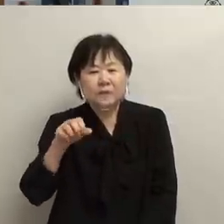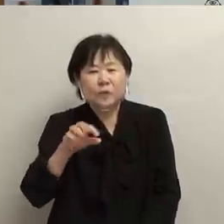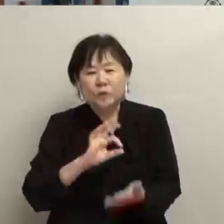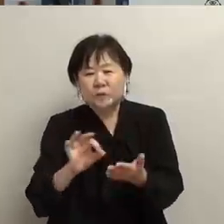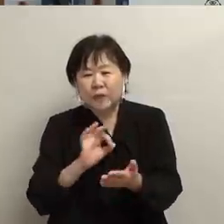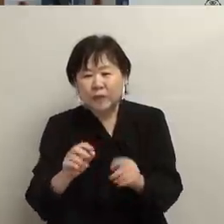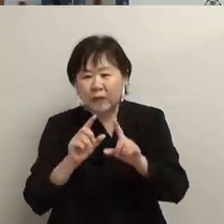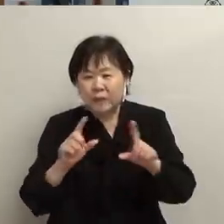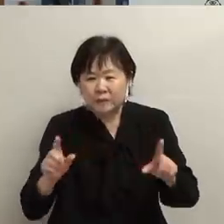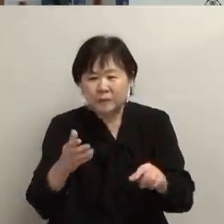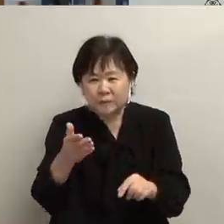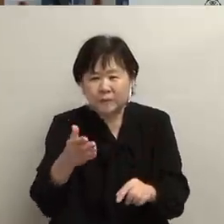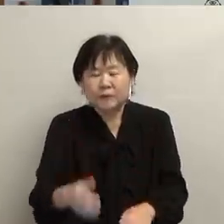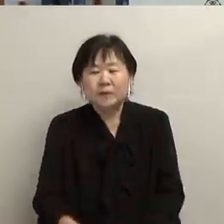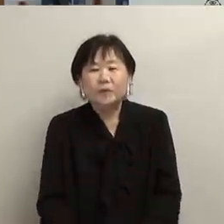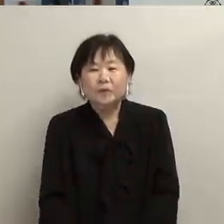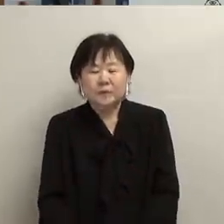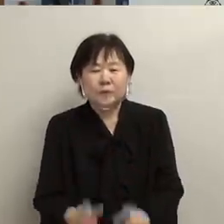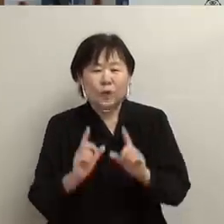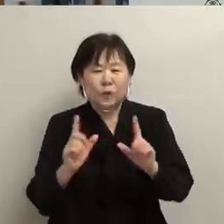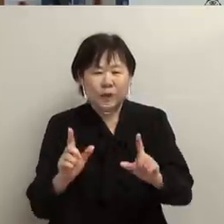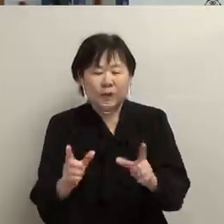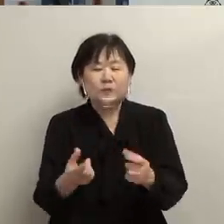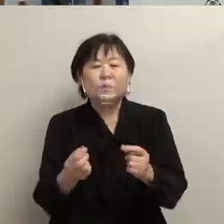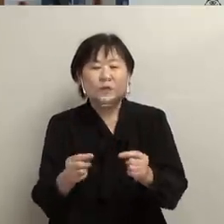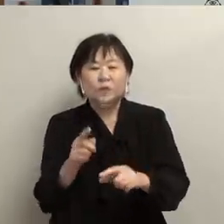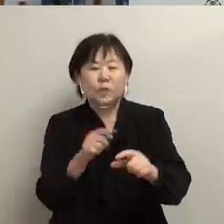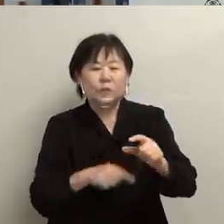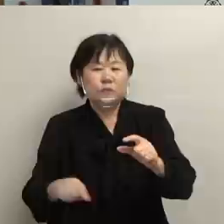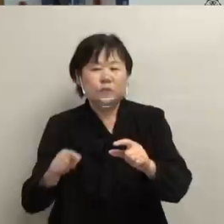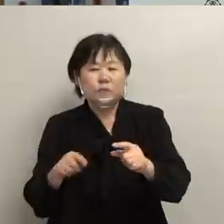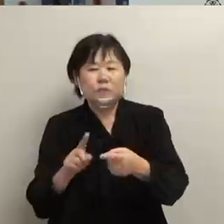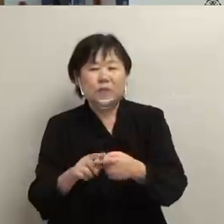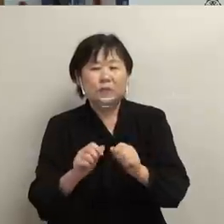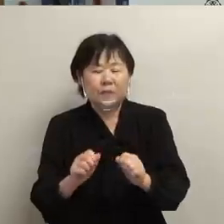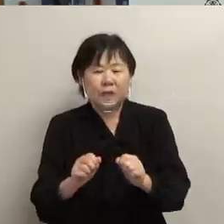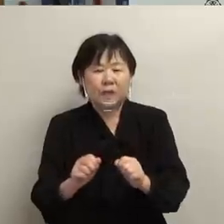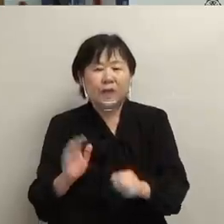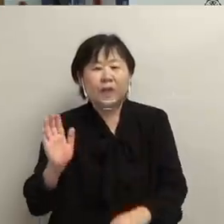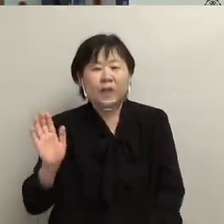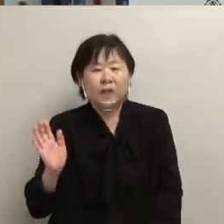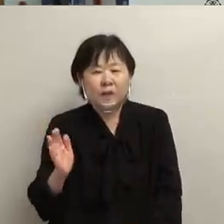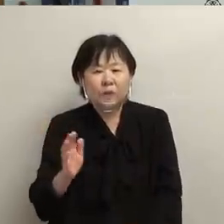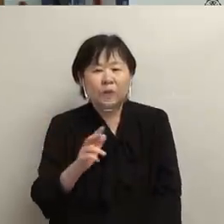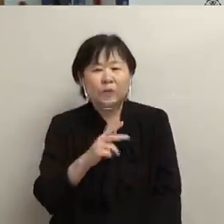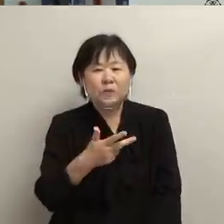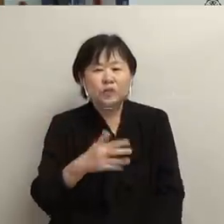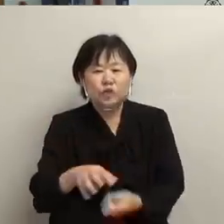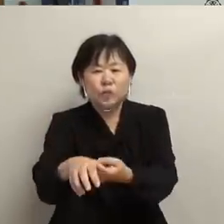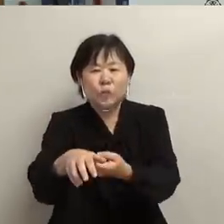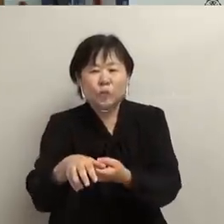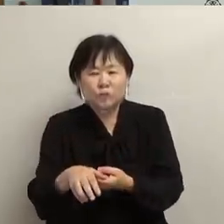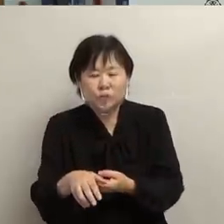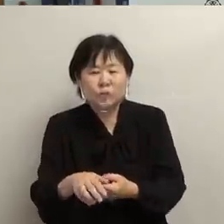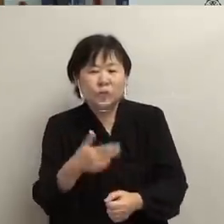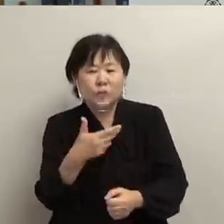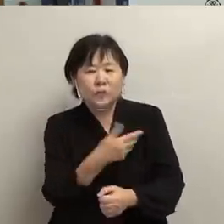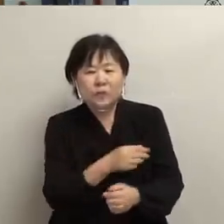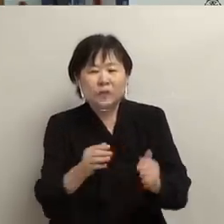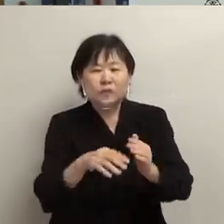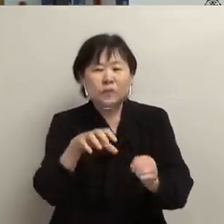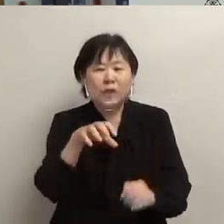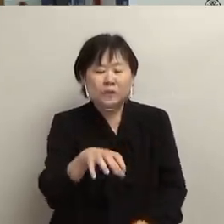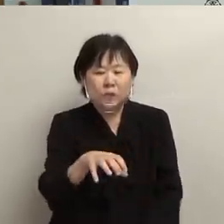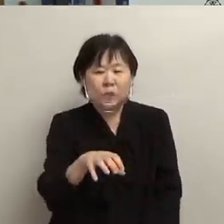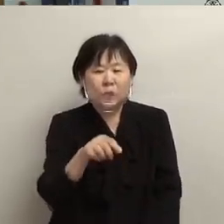かまああのそういうところで中心的には行っていただいただあの市町村さんの接収会場まあ楸邨さんでの